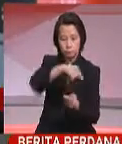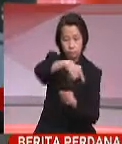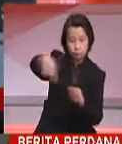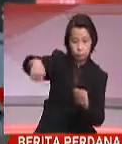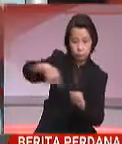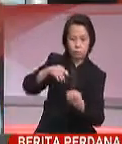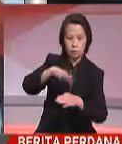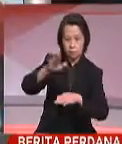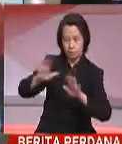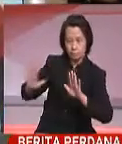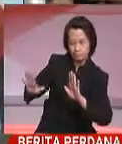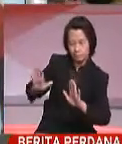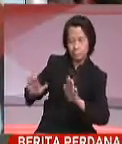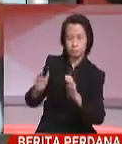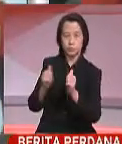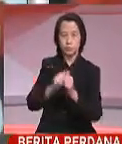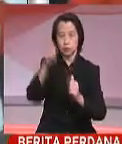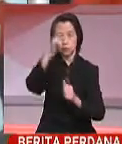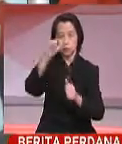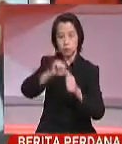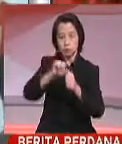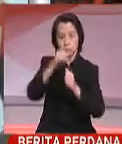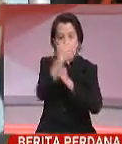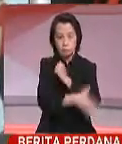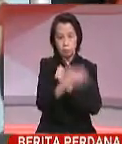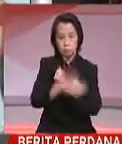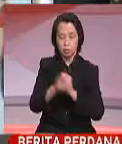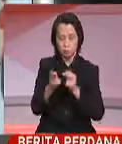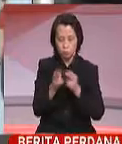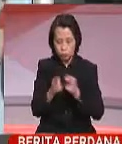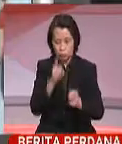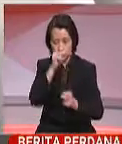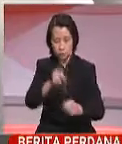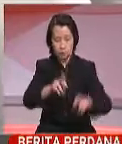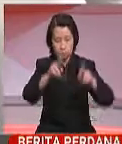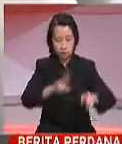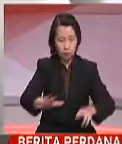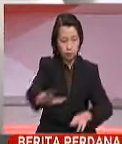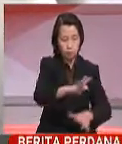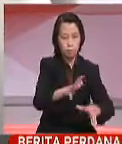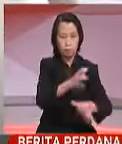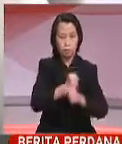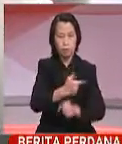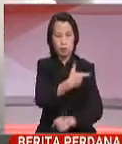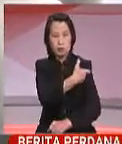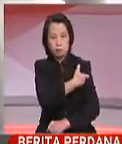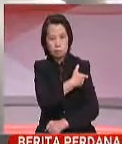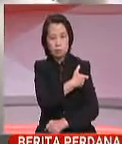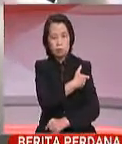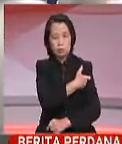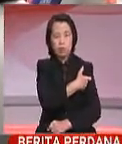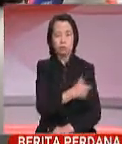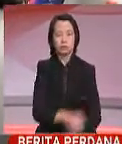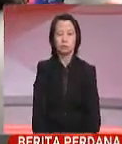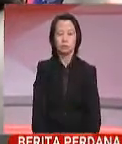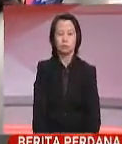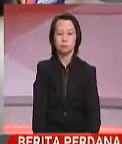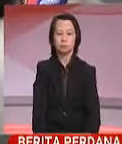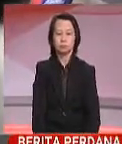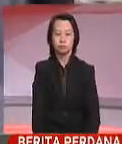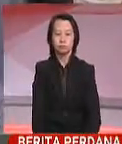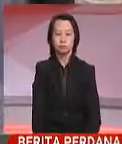Kini lebih terkawal dengan kerajaan setiap negara berusaha memastikan rakyat mereka mendapat vaksin selancar mungkin